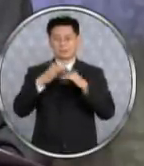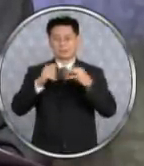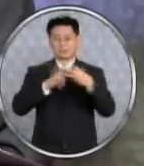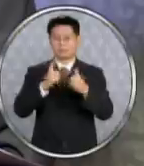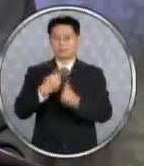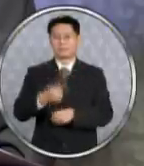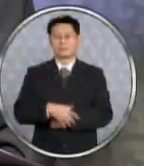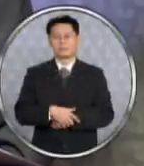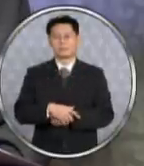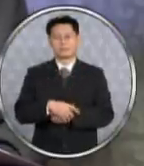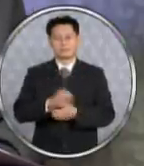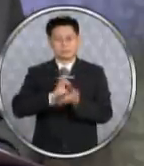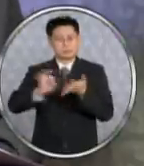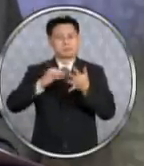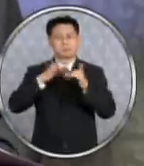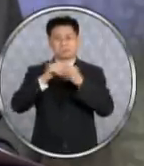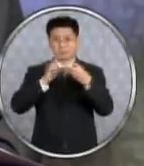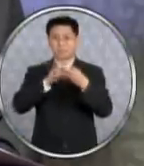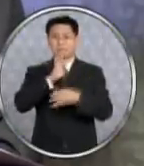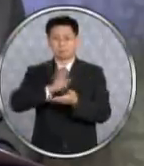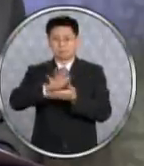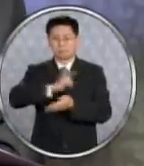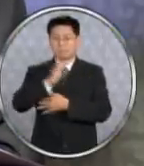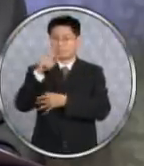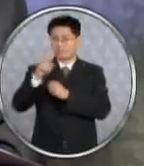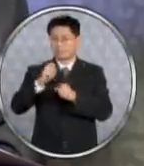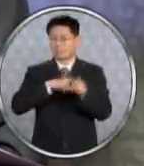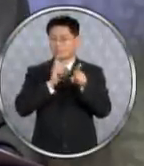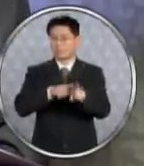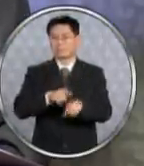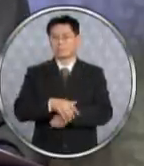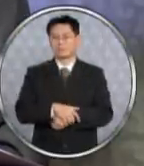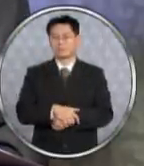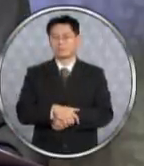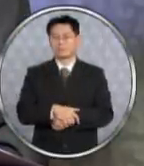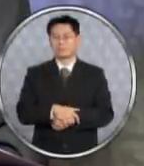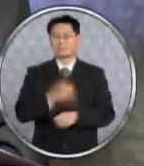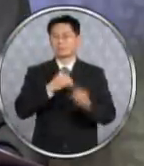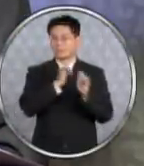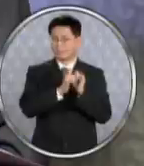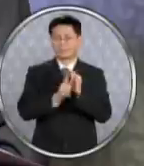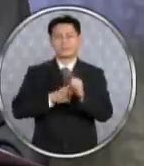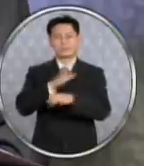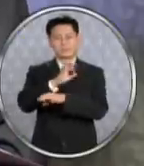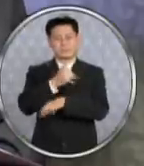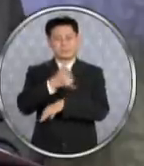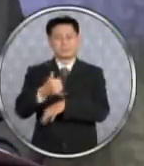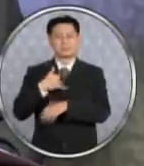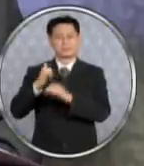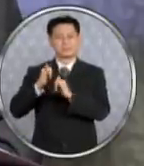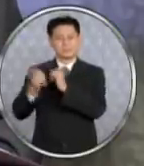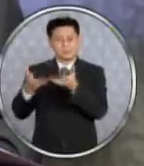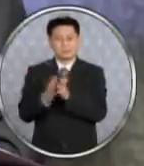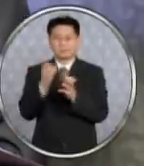第一，以民主作为未来政策形成的基础，让人民、学界、社团都能